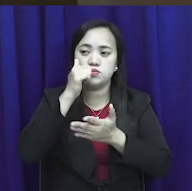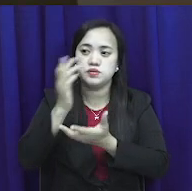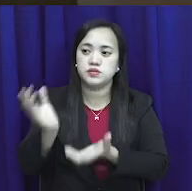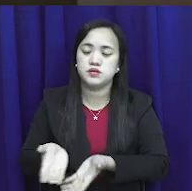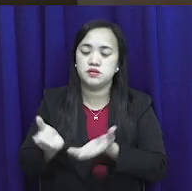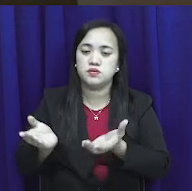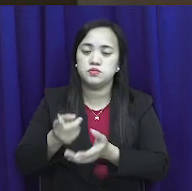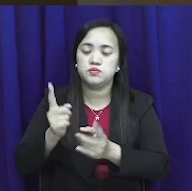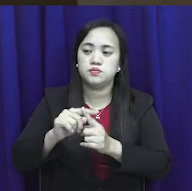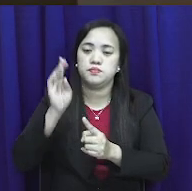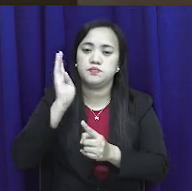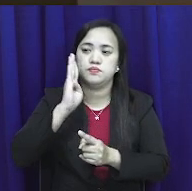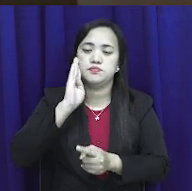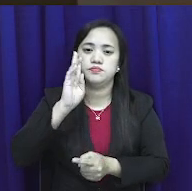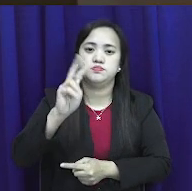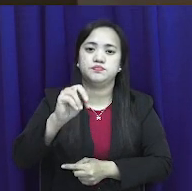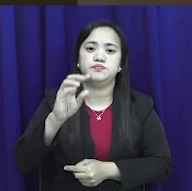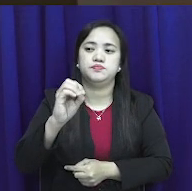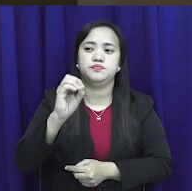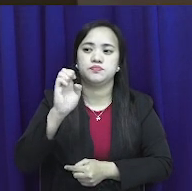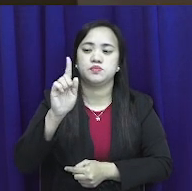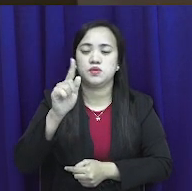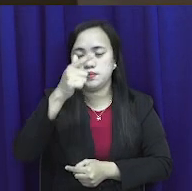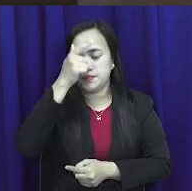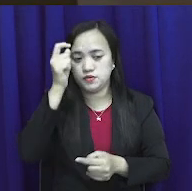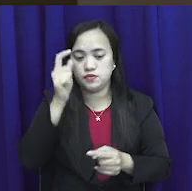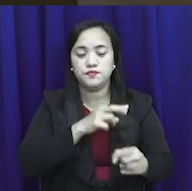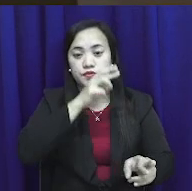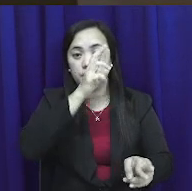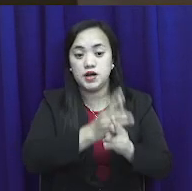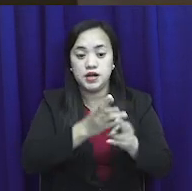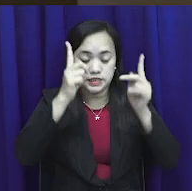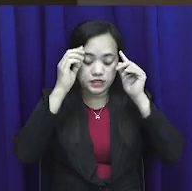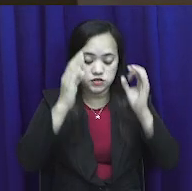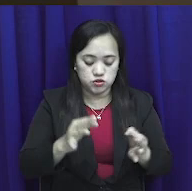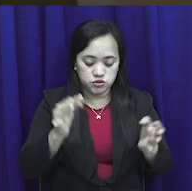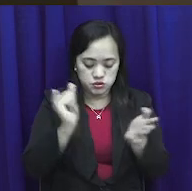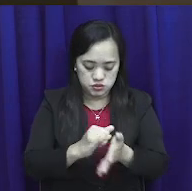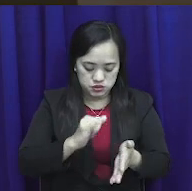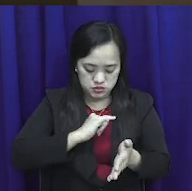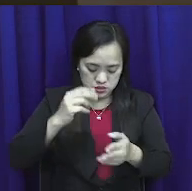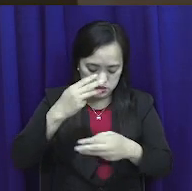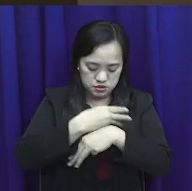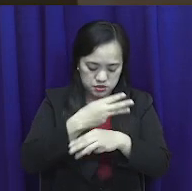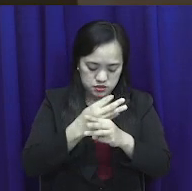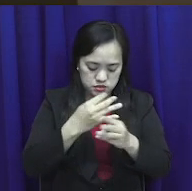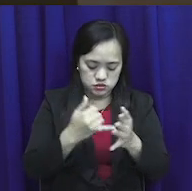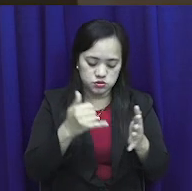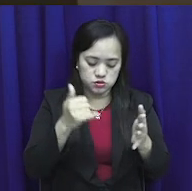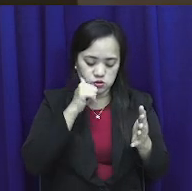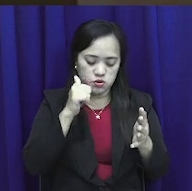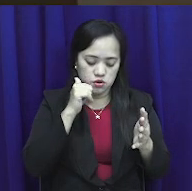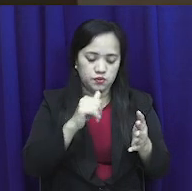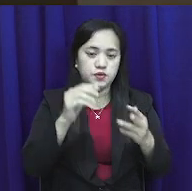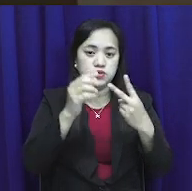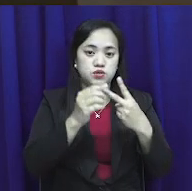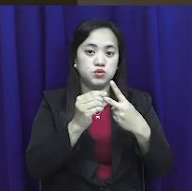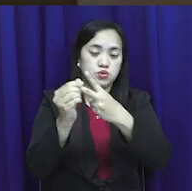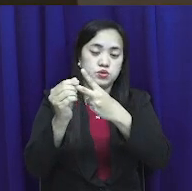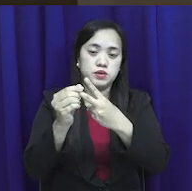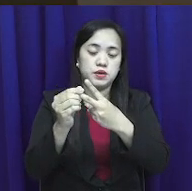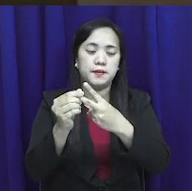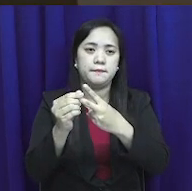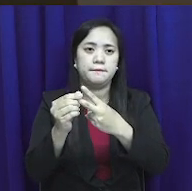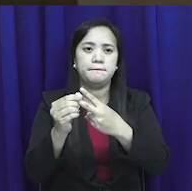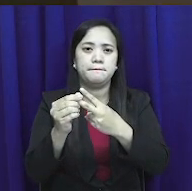si brother Noel at dahil nga dun sa tamang desisyon Sabi ko nga it is ah choosing between two rights